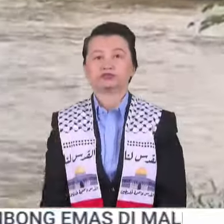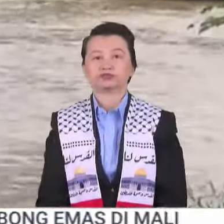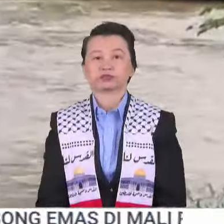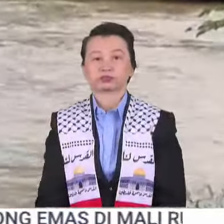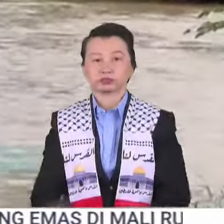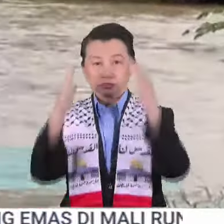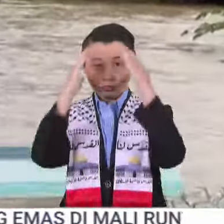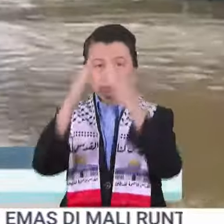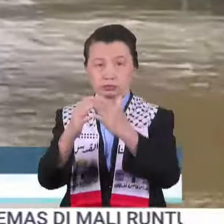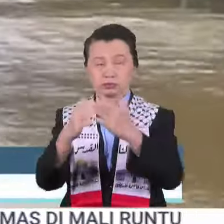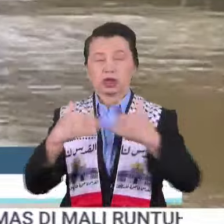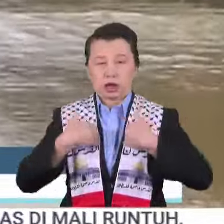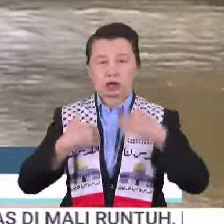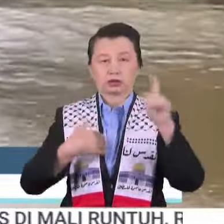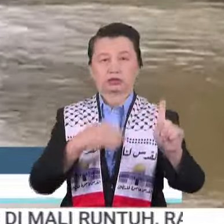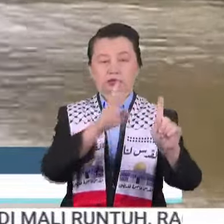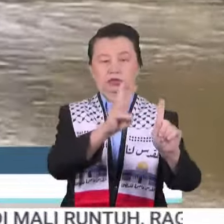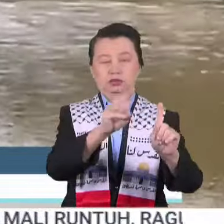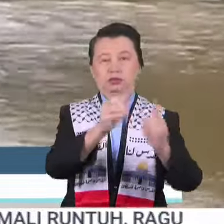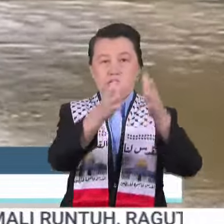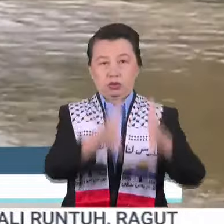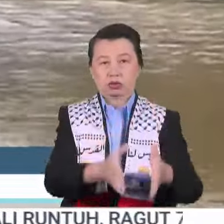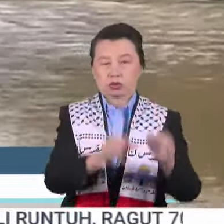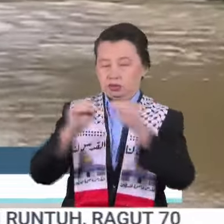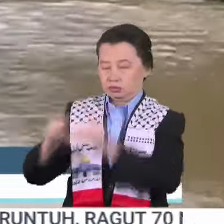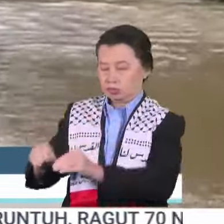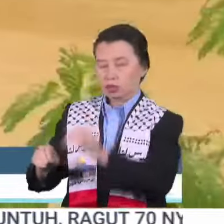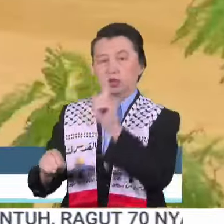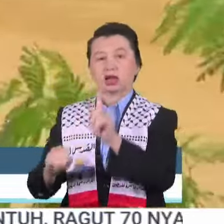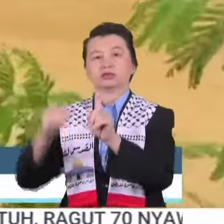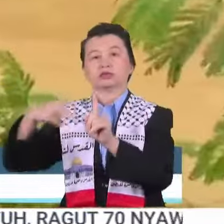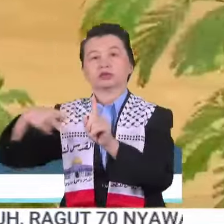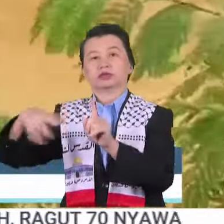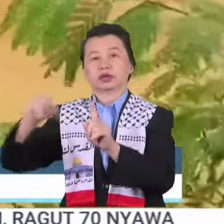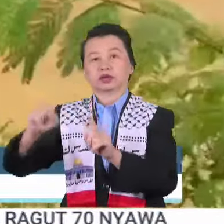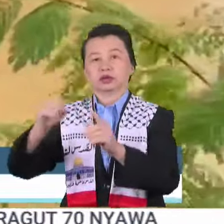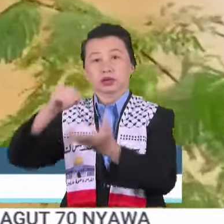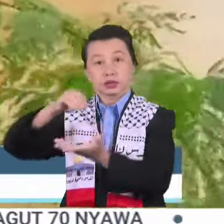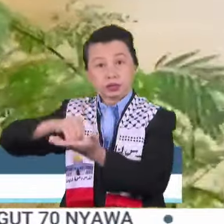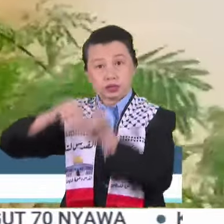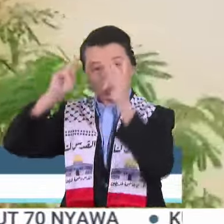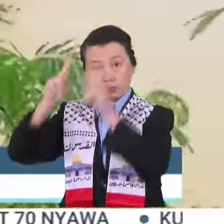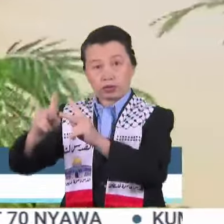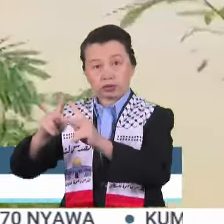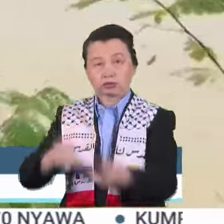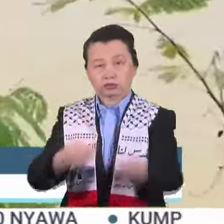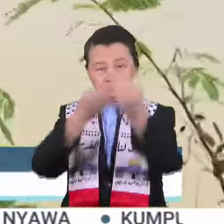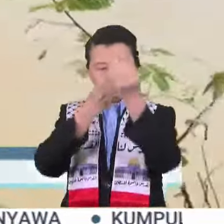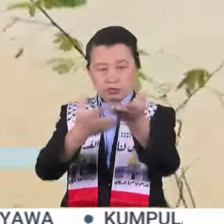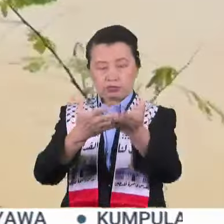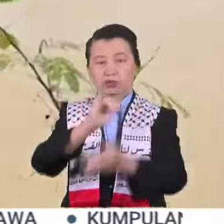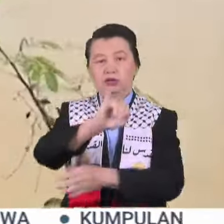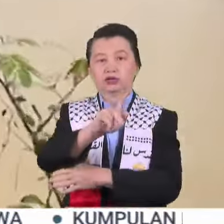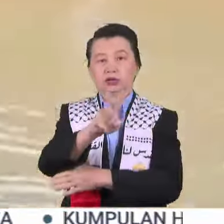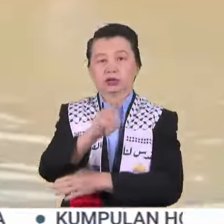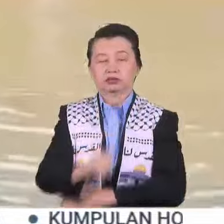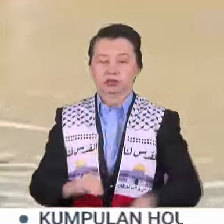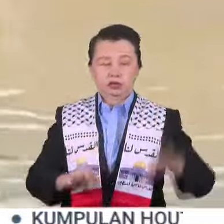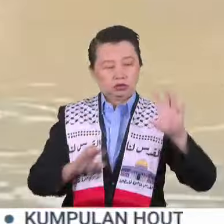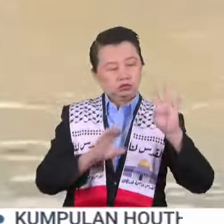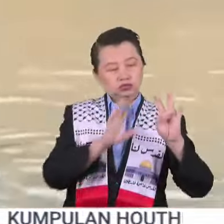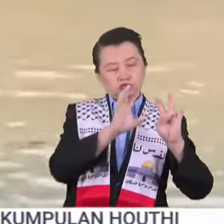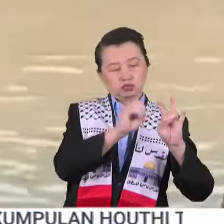Di Pahang pula, seramai 160 penduduk ditempatkan di satu PPS di Kuantan. Info bencana JKM memaklumkan 70